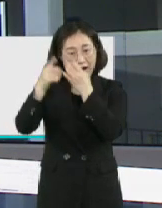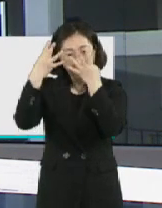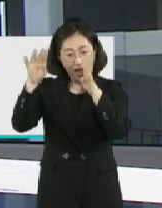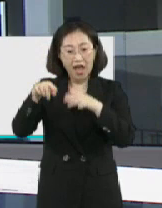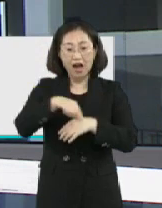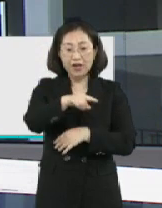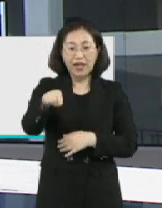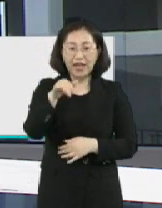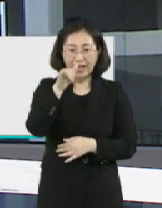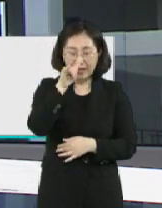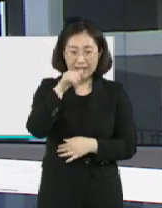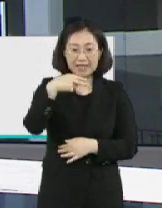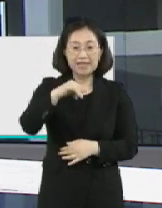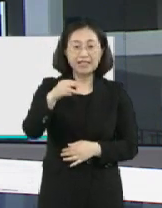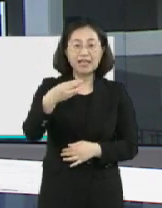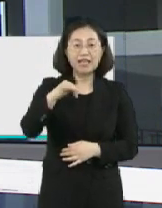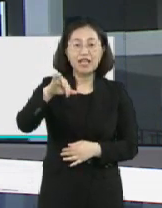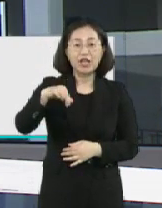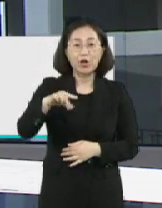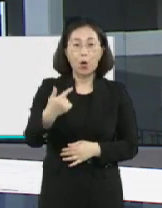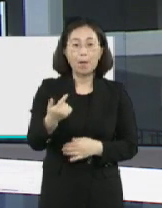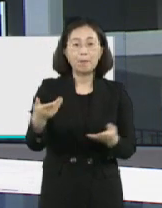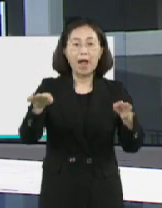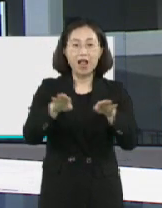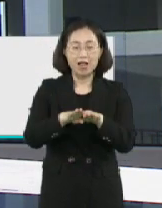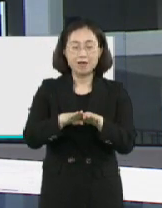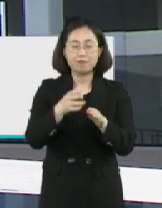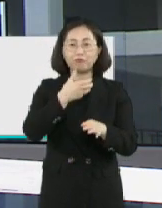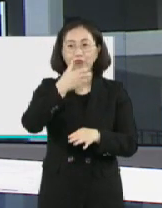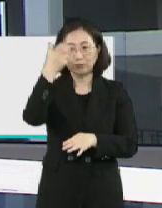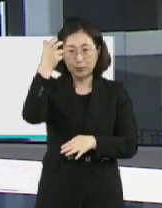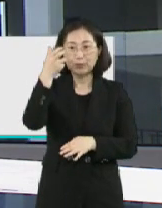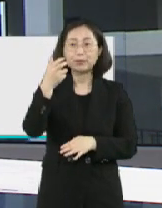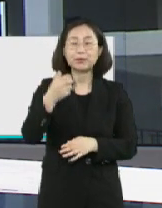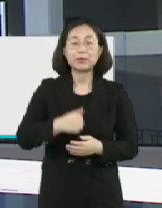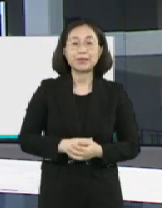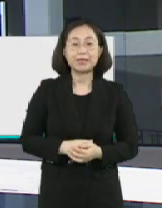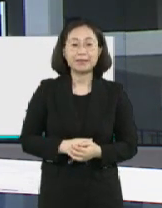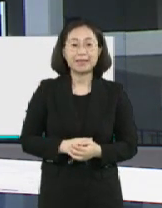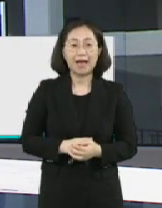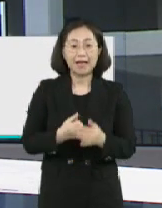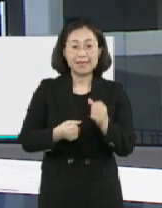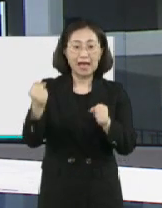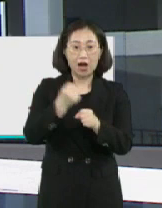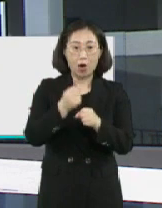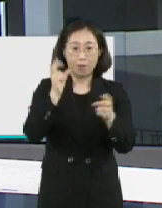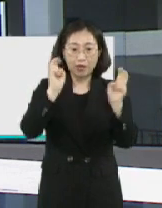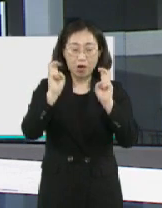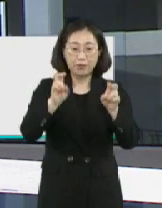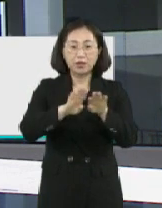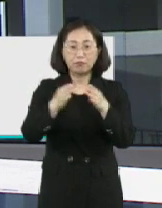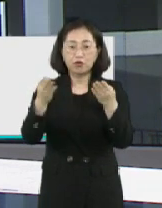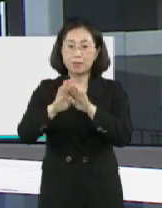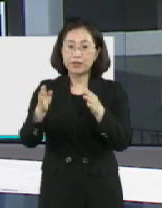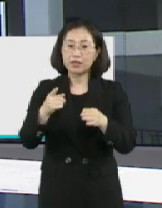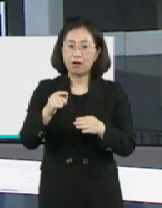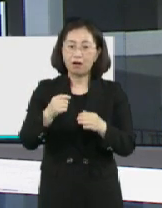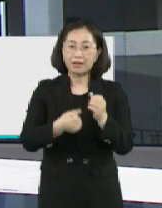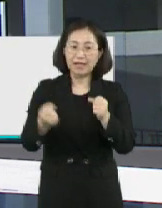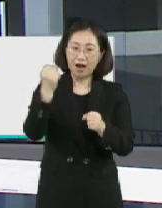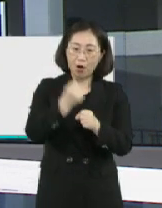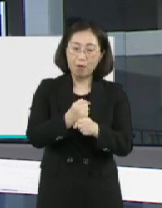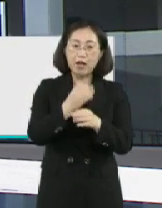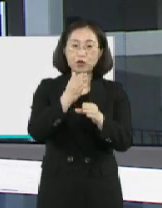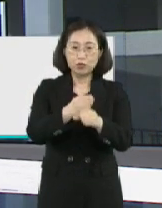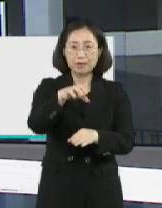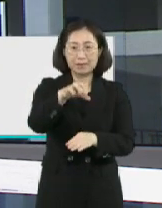제2의 전성기를 꿈꾸고 있습니다. 청년 창업 공간들이 잇따라 문을 열면서 대전 지역 창업의 요람이 될 거라는 기대감이